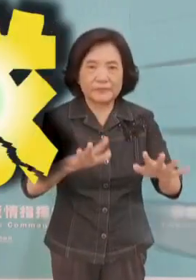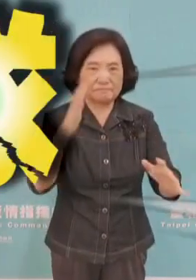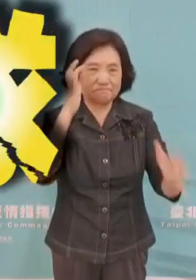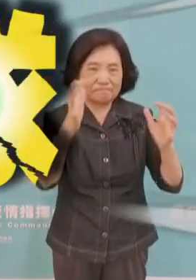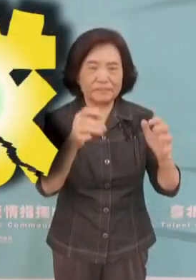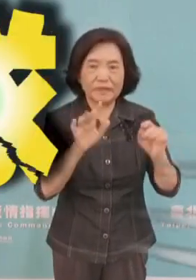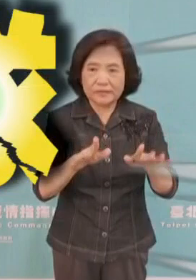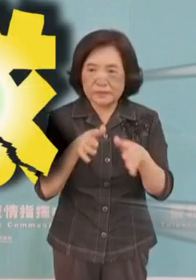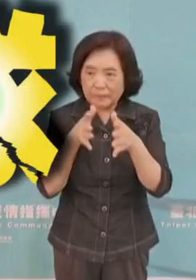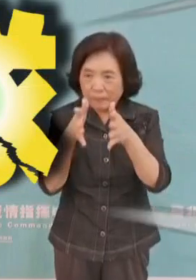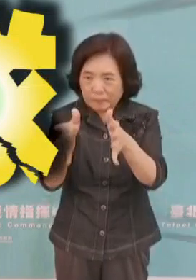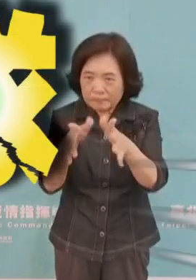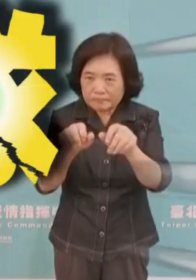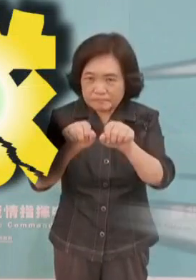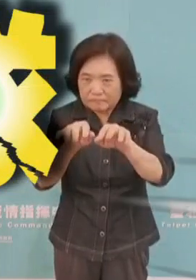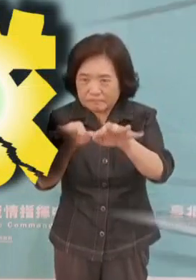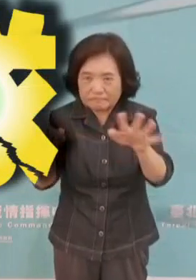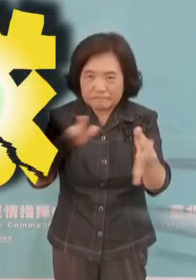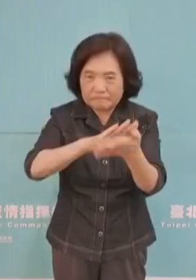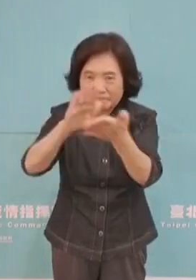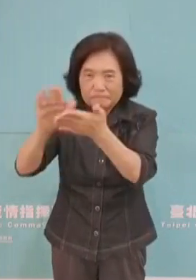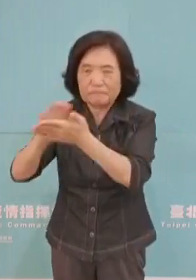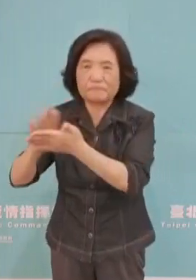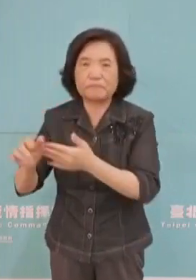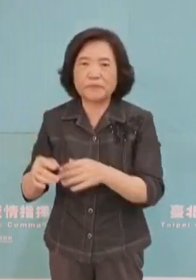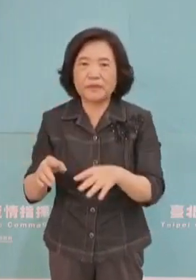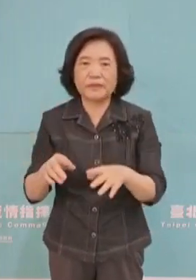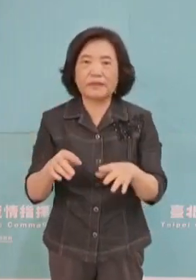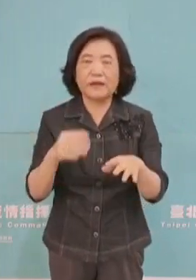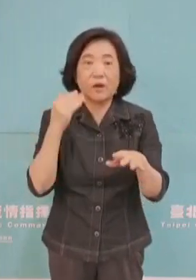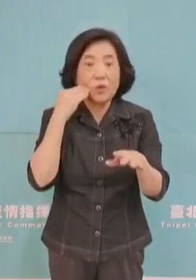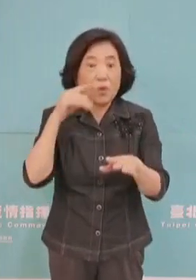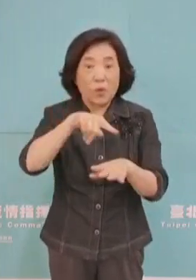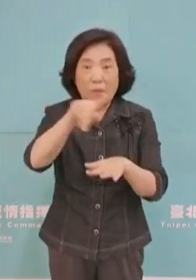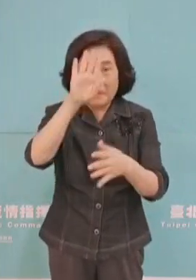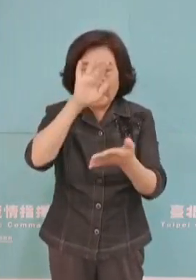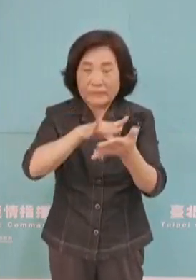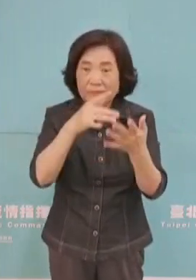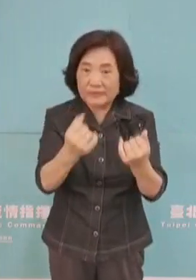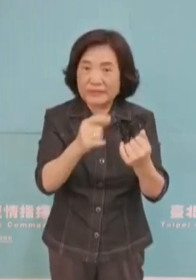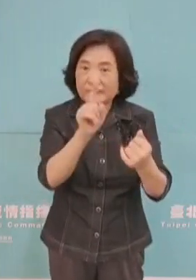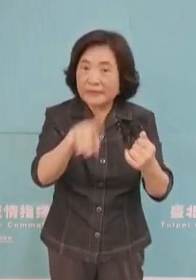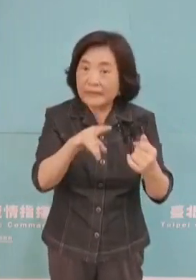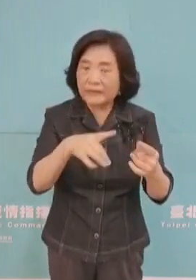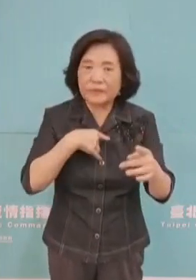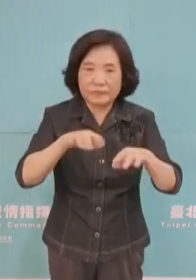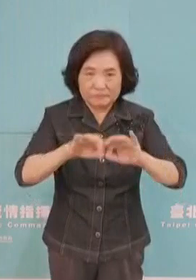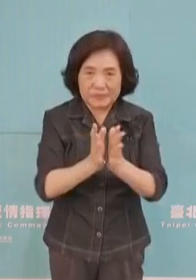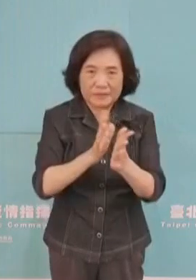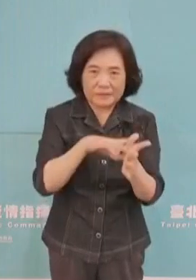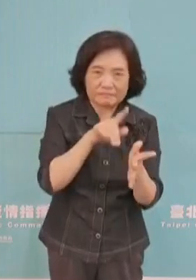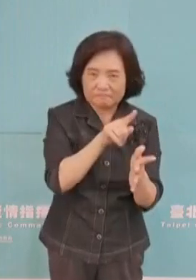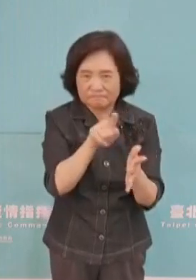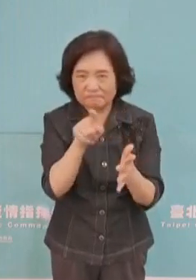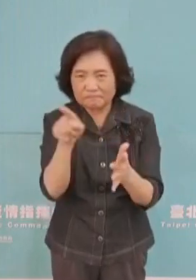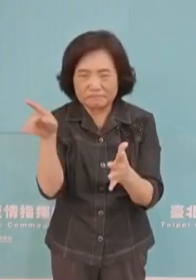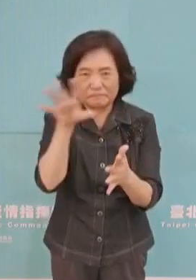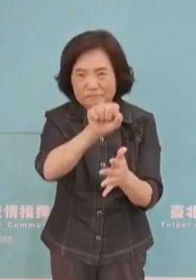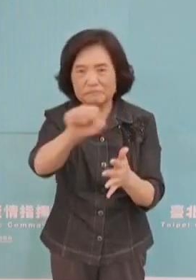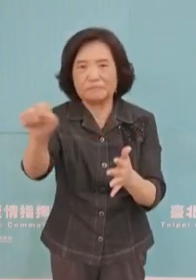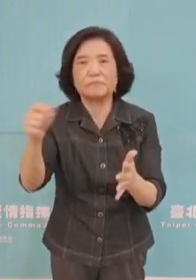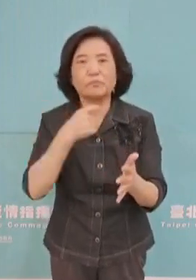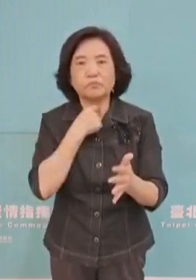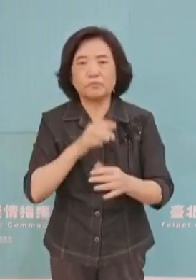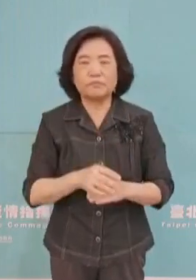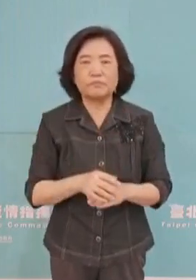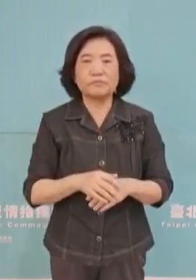进入那个消灭游击队，所以不管他是躲在看什么地方，你知道吗？要把一个一个把它挑出来。我们来看看哦，这个